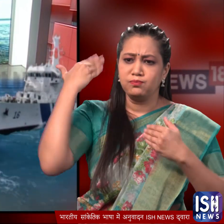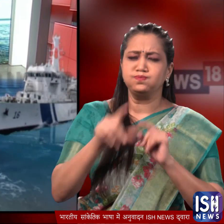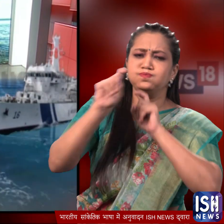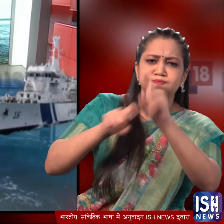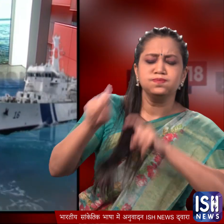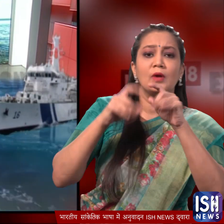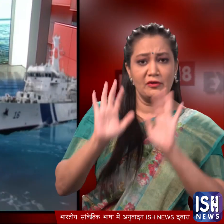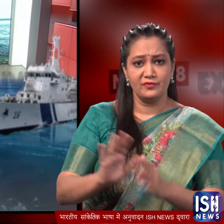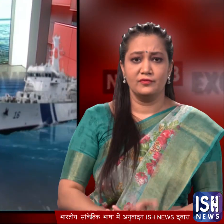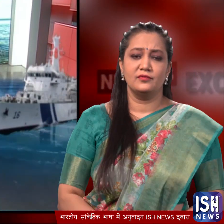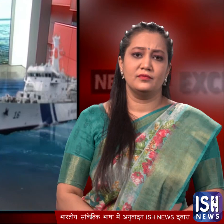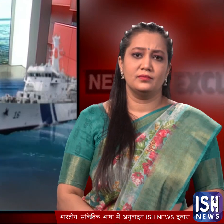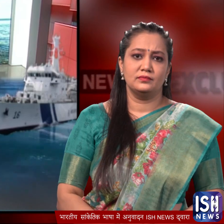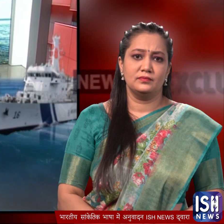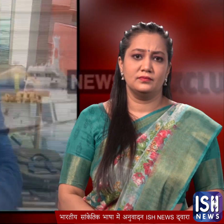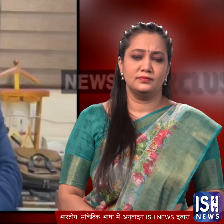महीनों से पूछताछ चल रही थी।